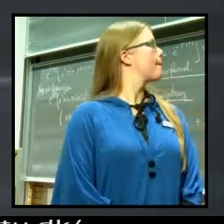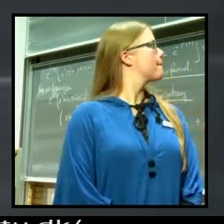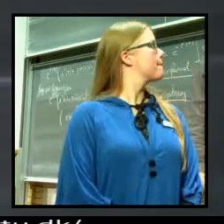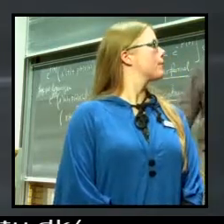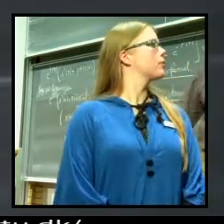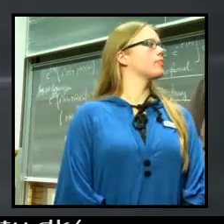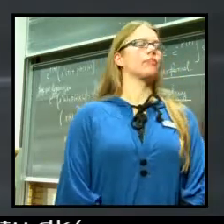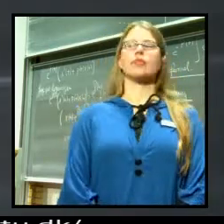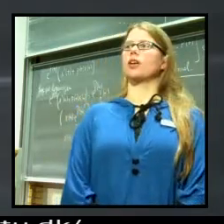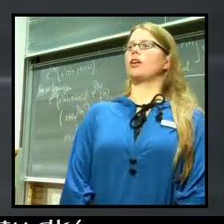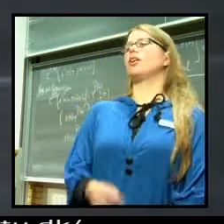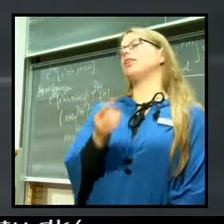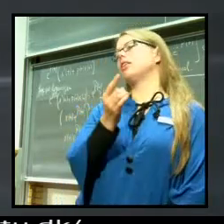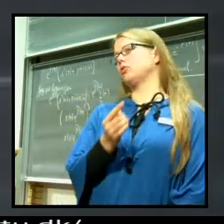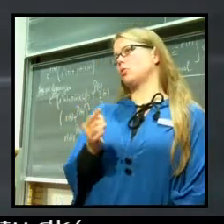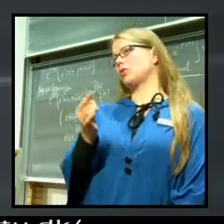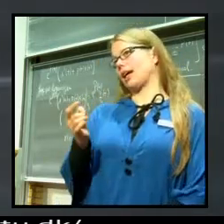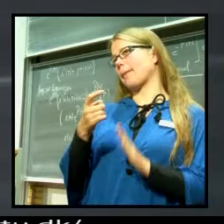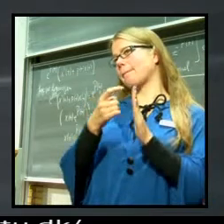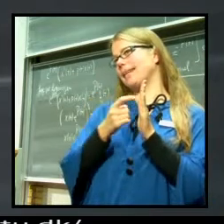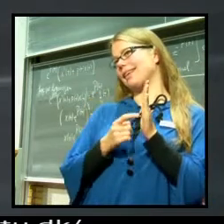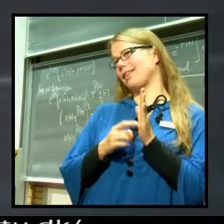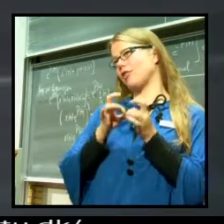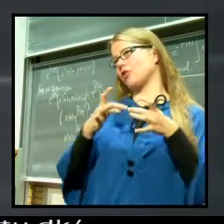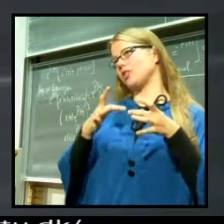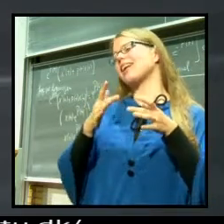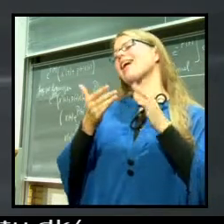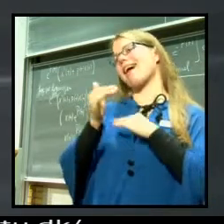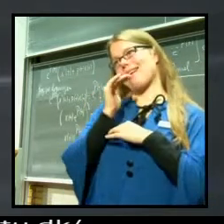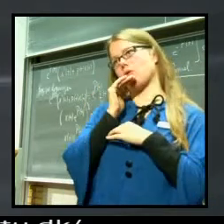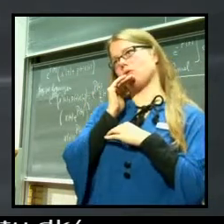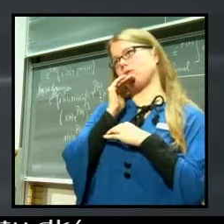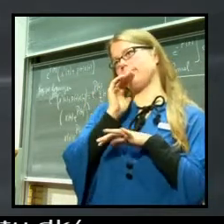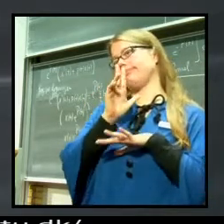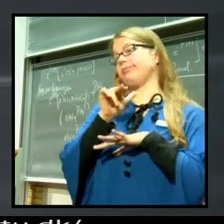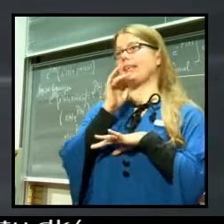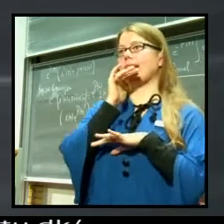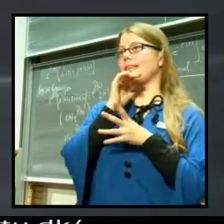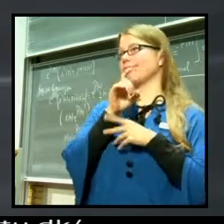Og nogle gange har betingede løsninger navne. Man kan kalde den x